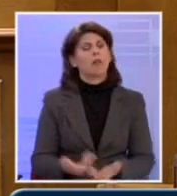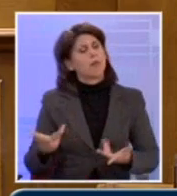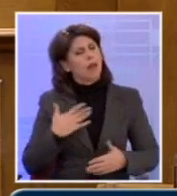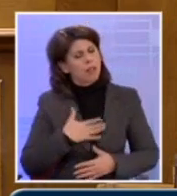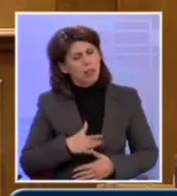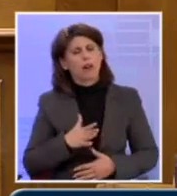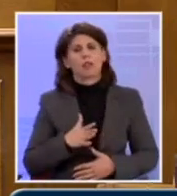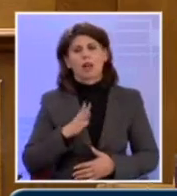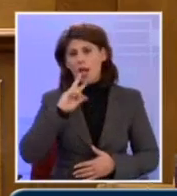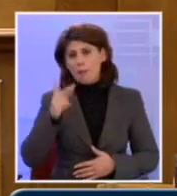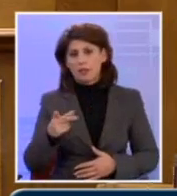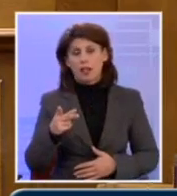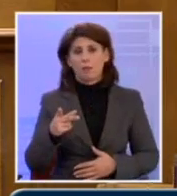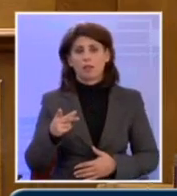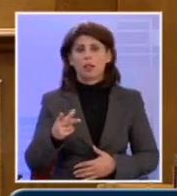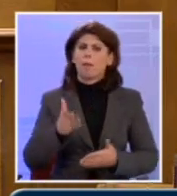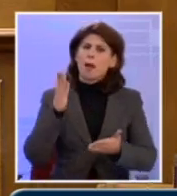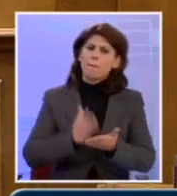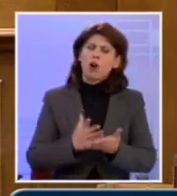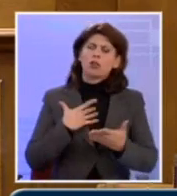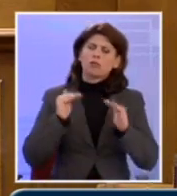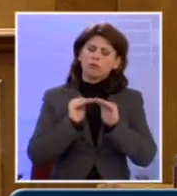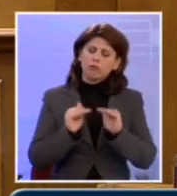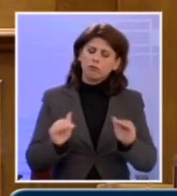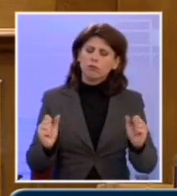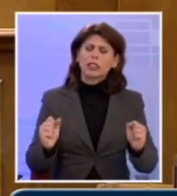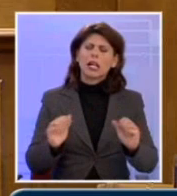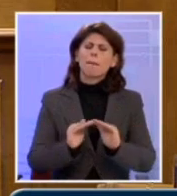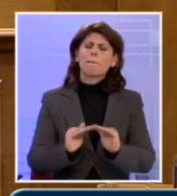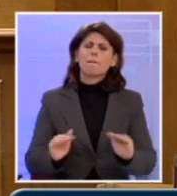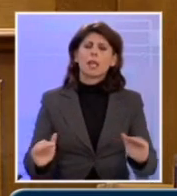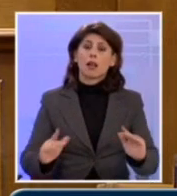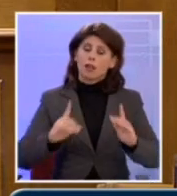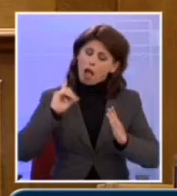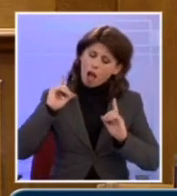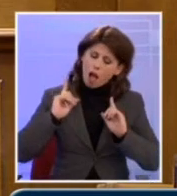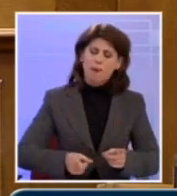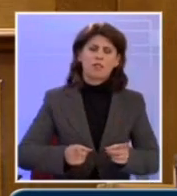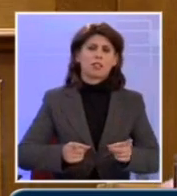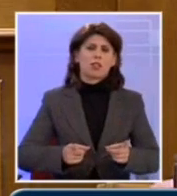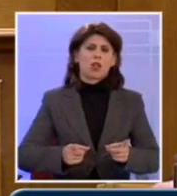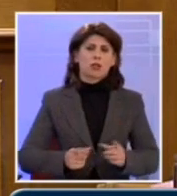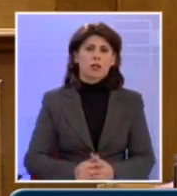τους απαντάμε με απόλυτη ψυχραιμία, αλλά και με αποφασιστικότητα.